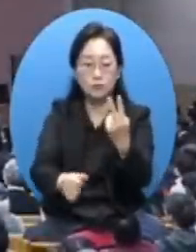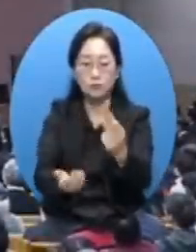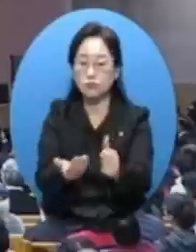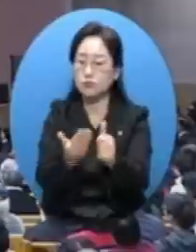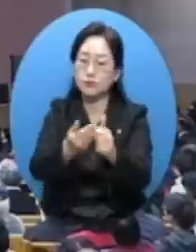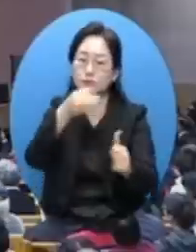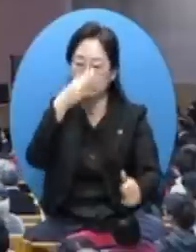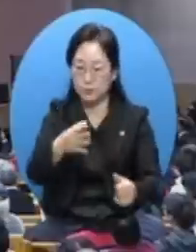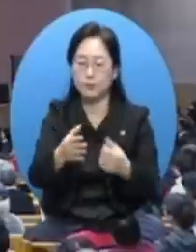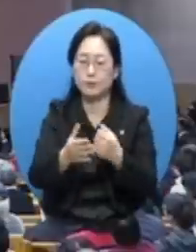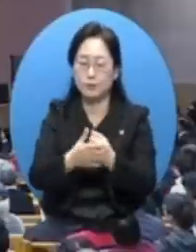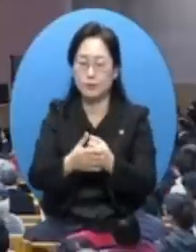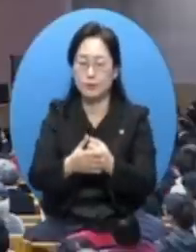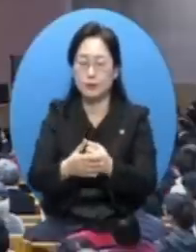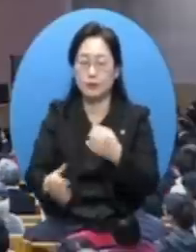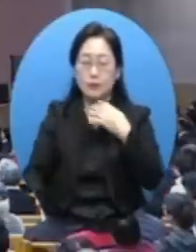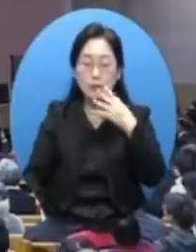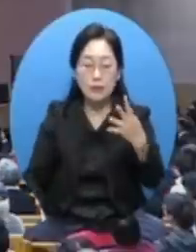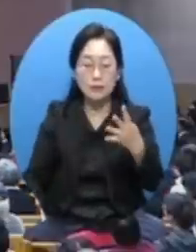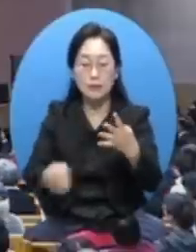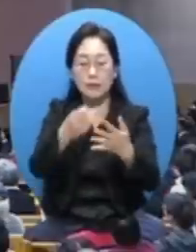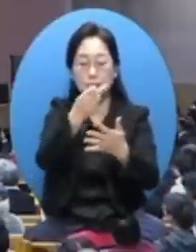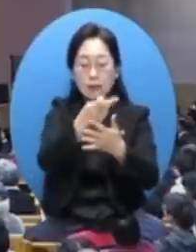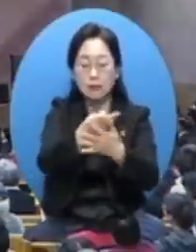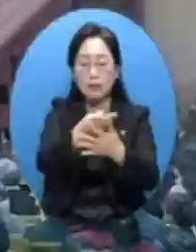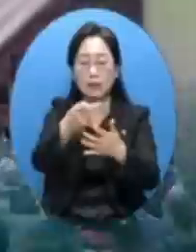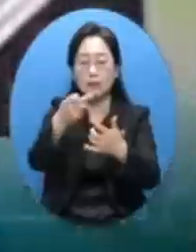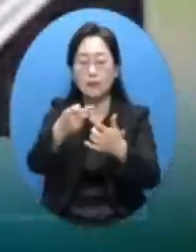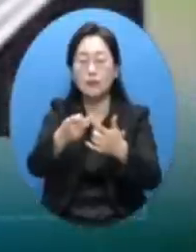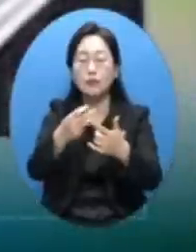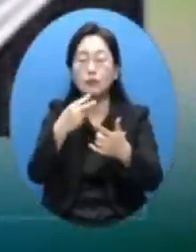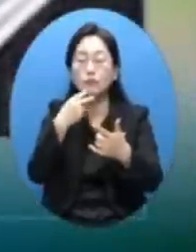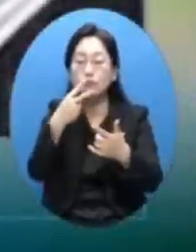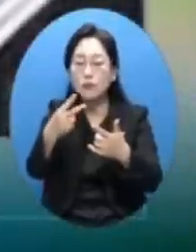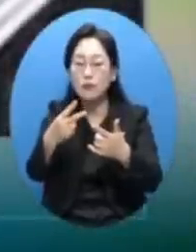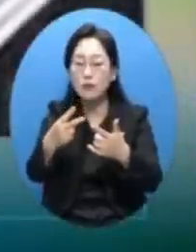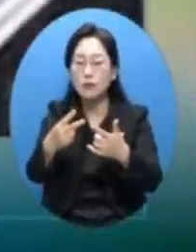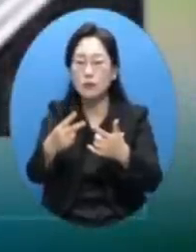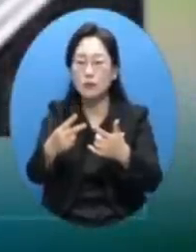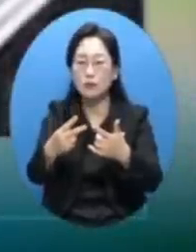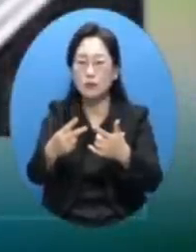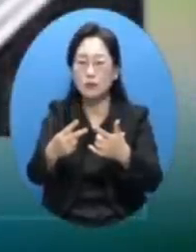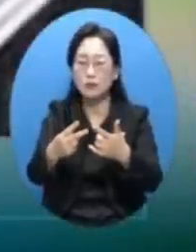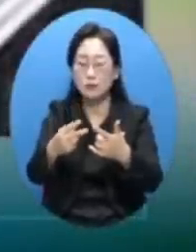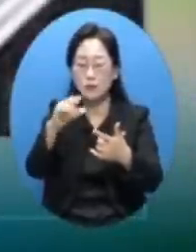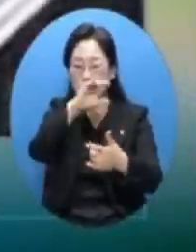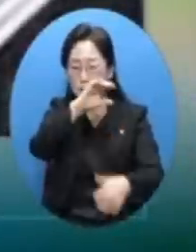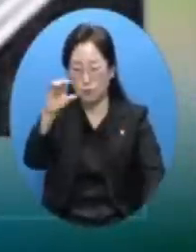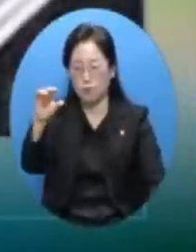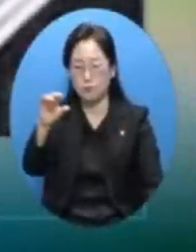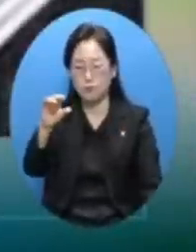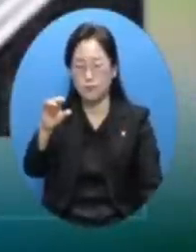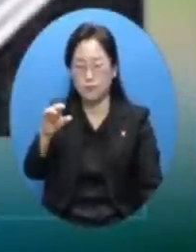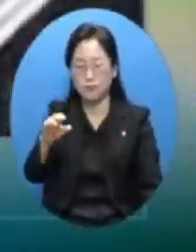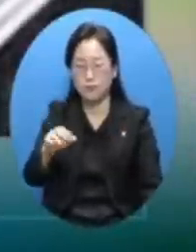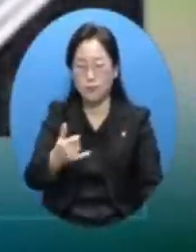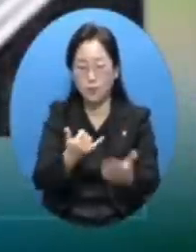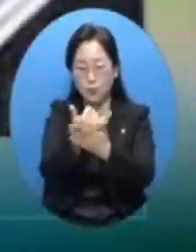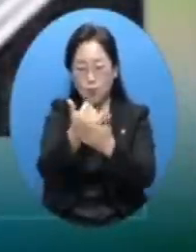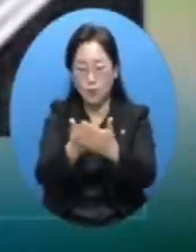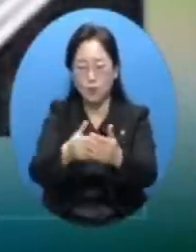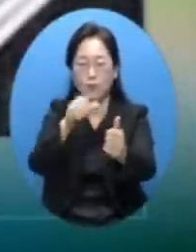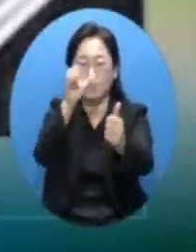어머니가 4살 또 2살 된 동생 제임스를 캐톨릭 보육원에